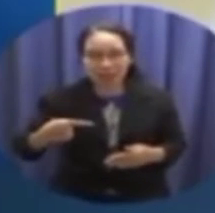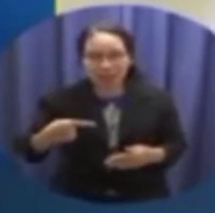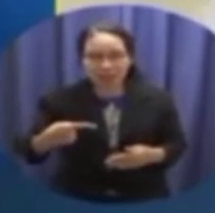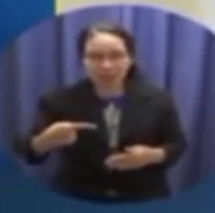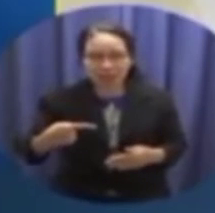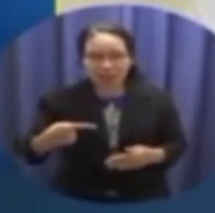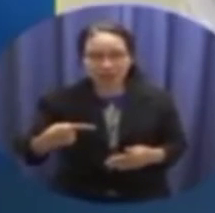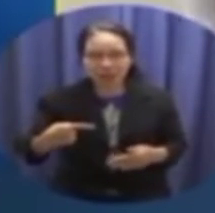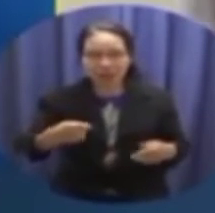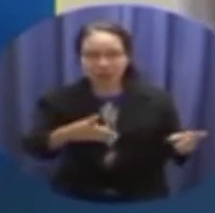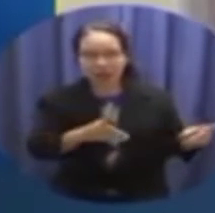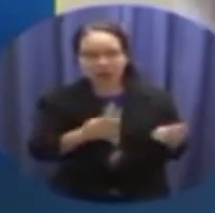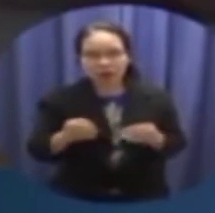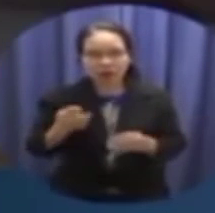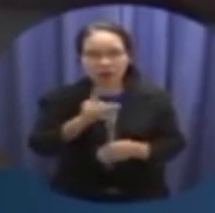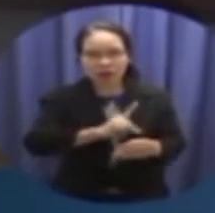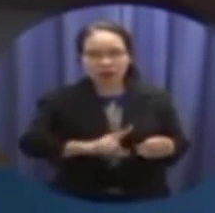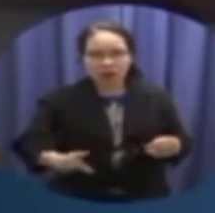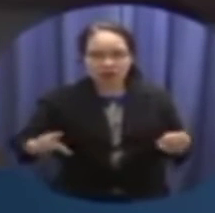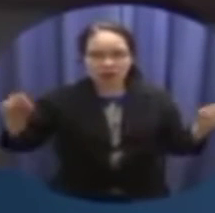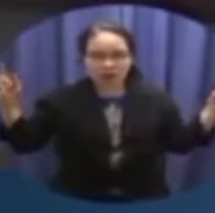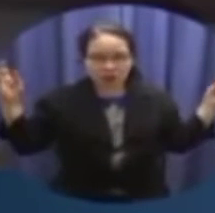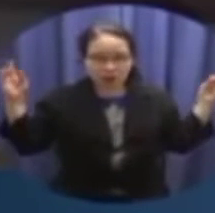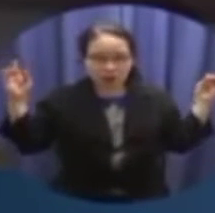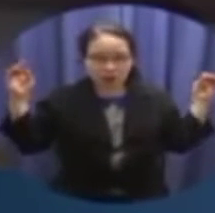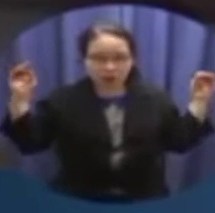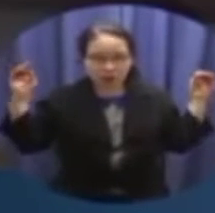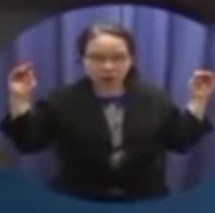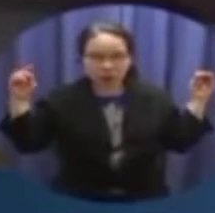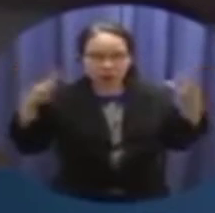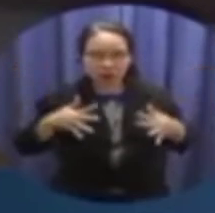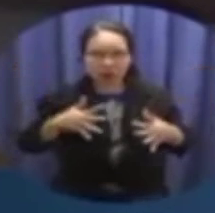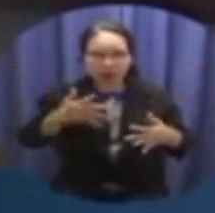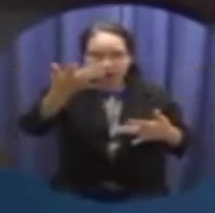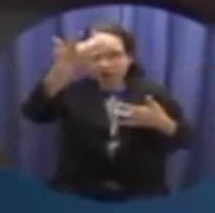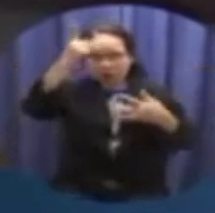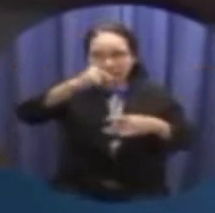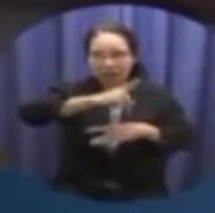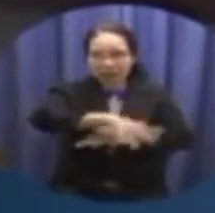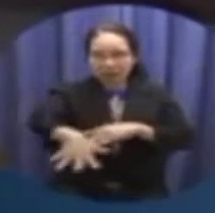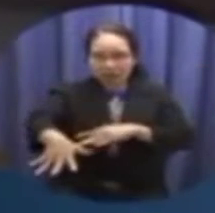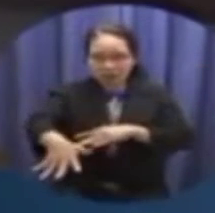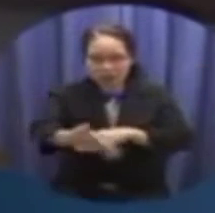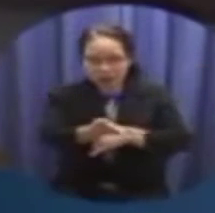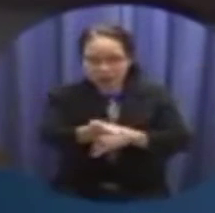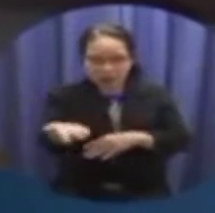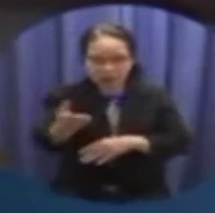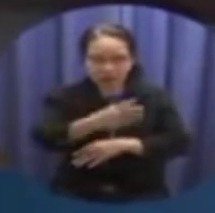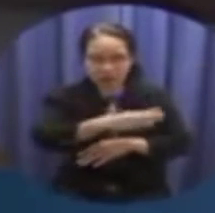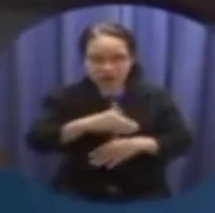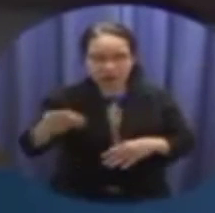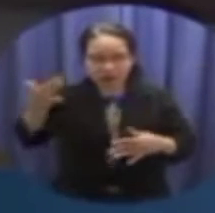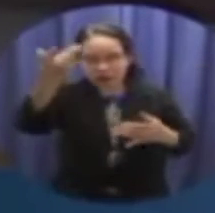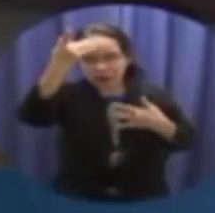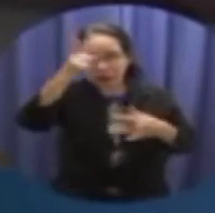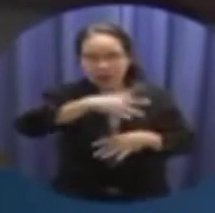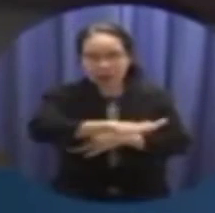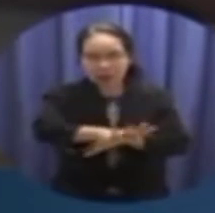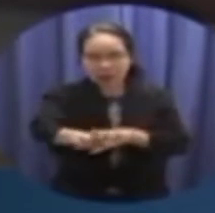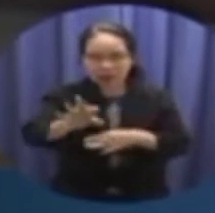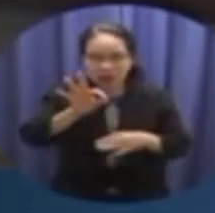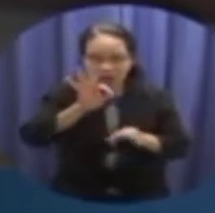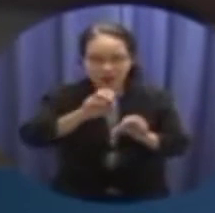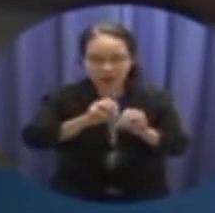doon, gagawin ng Panginoon na kamangha-mangha ang salot sa iyo at ang salot sa